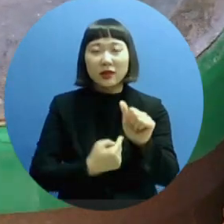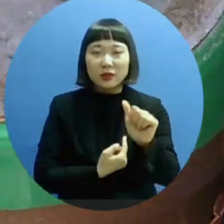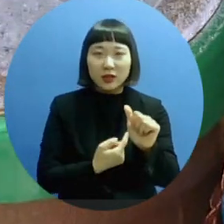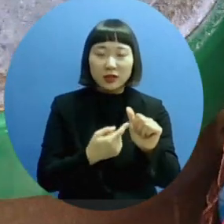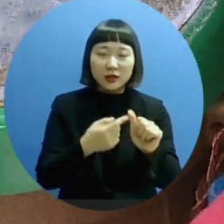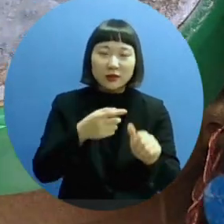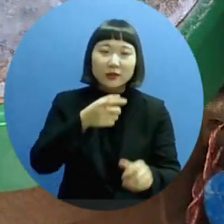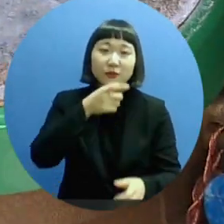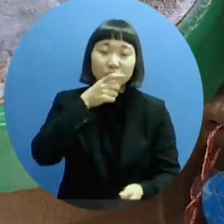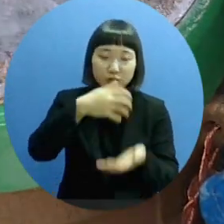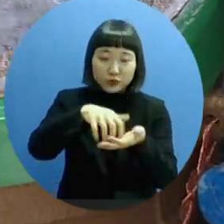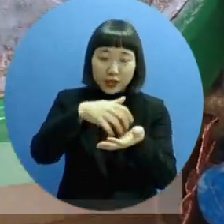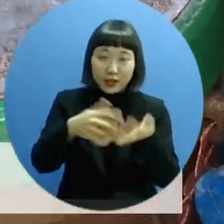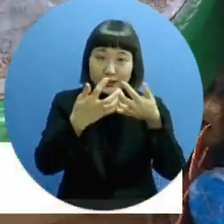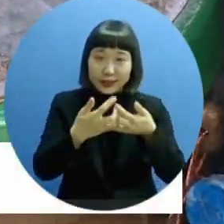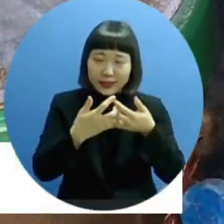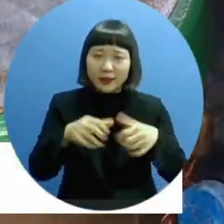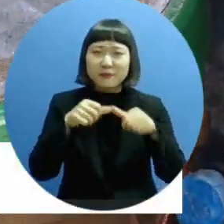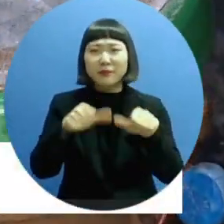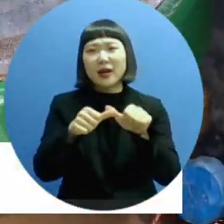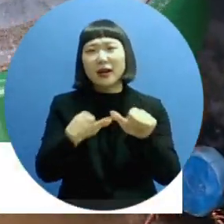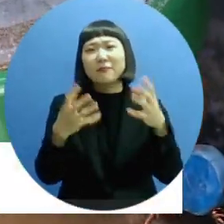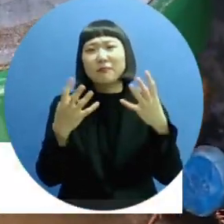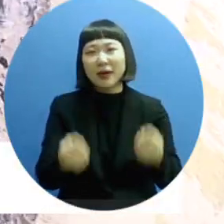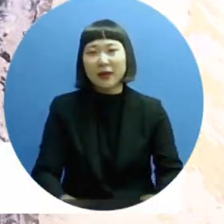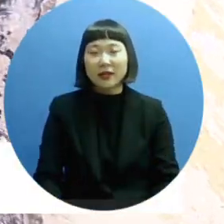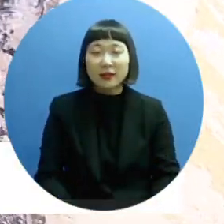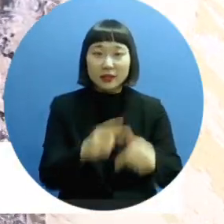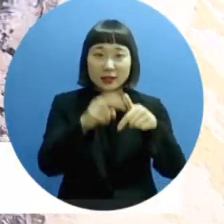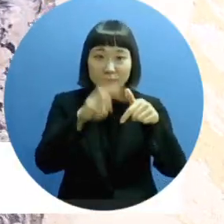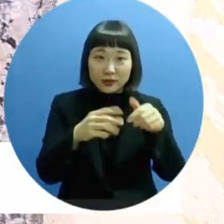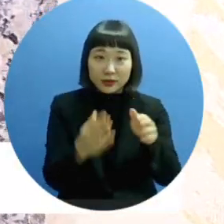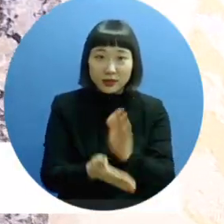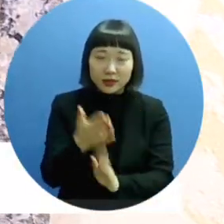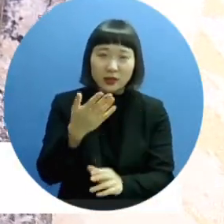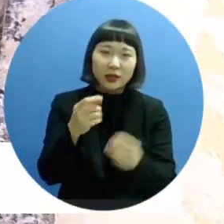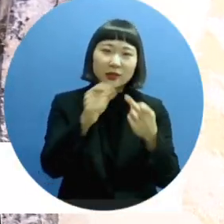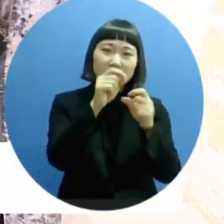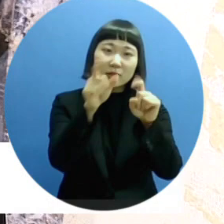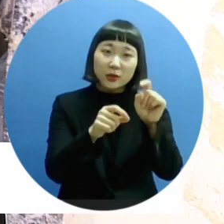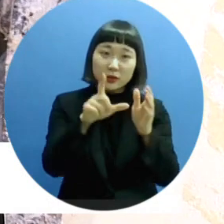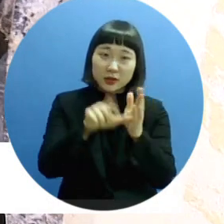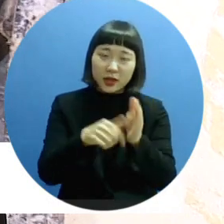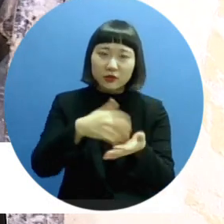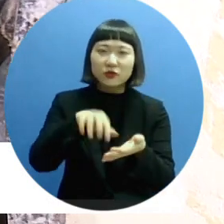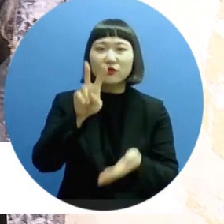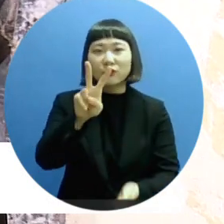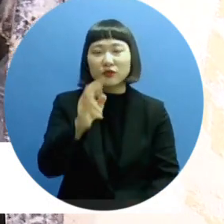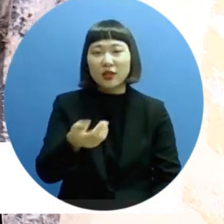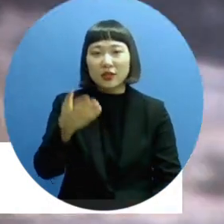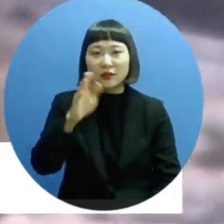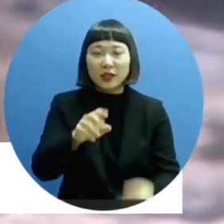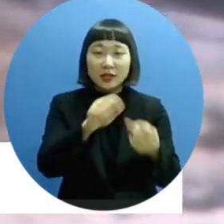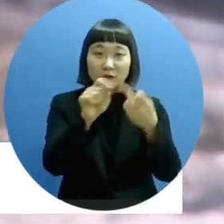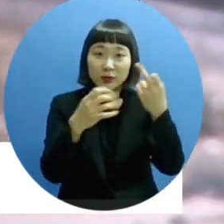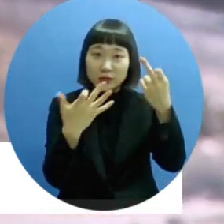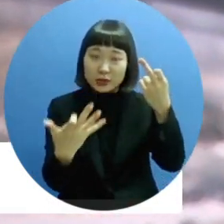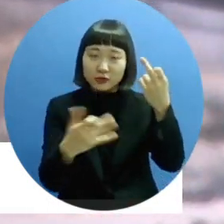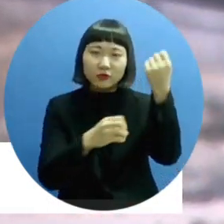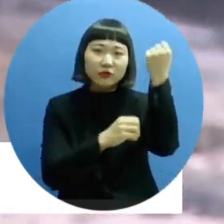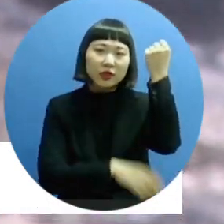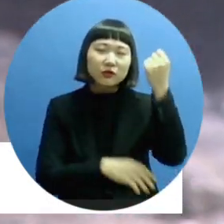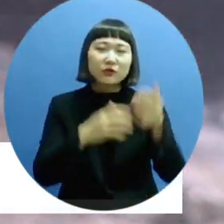잇따르고 있습니다. 인천에서 발생한 동파 사고는 지난달 두 건에서 이달에는 19일 기준 41건으로